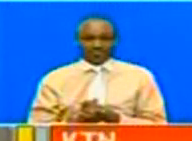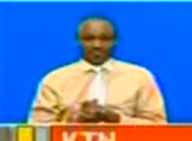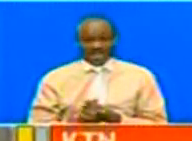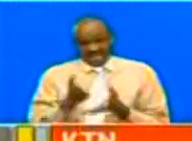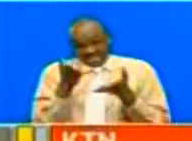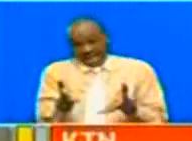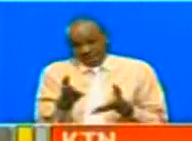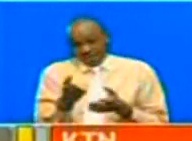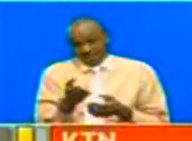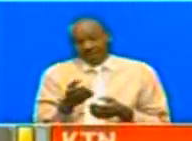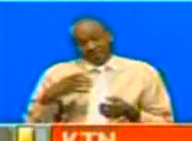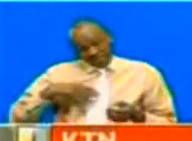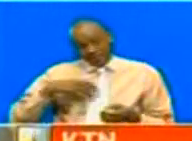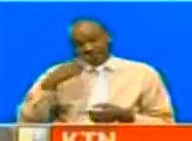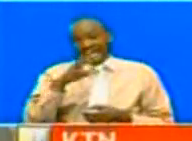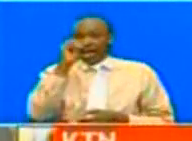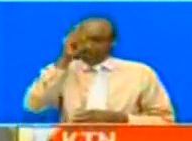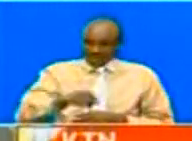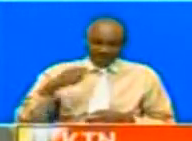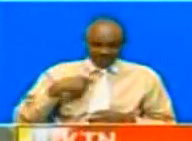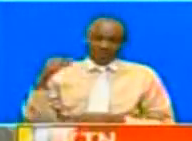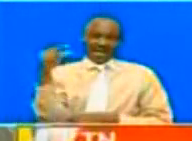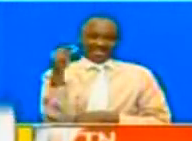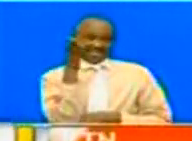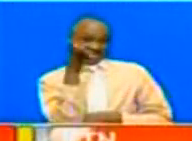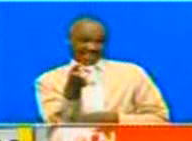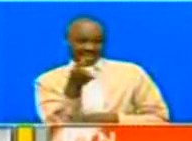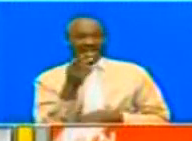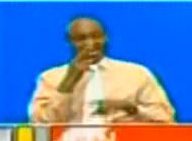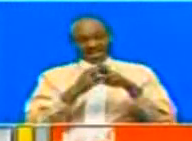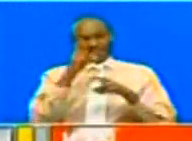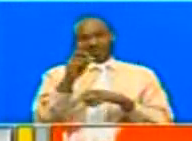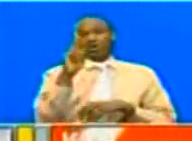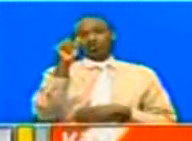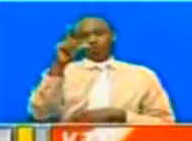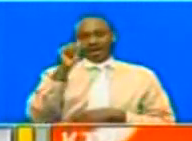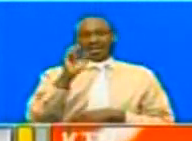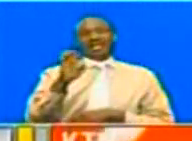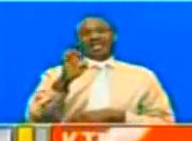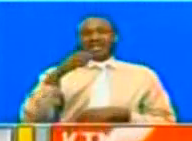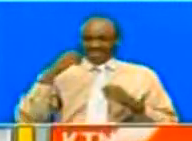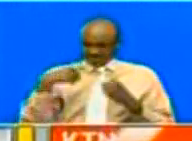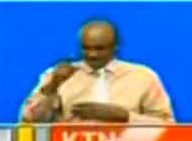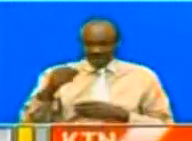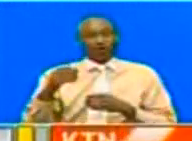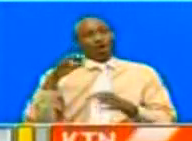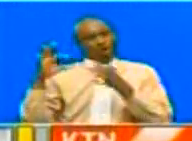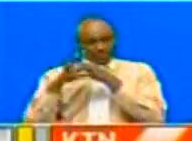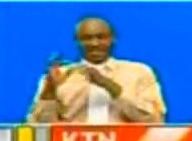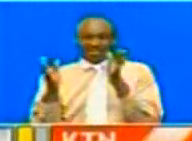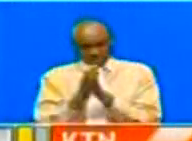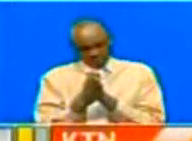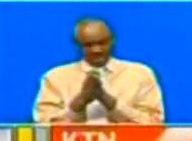Madai ya kuwa mbunge wa Garissa Township ambaye ni kiongozi wa walio wengi bungeni Aden Duale anashirikiana na magaidi